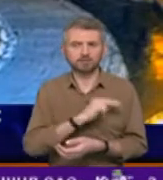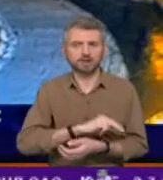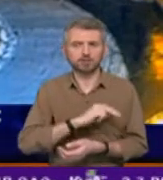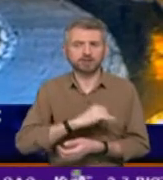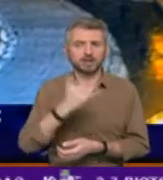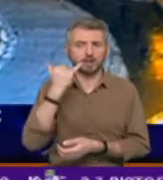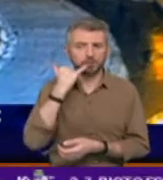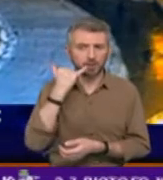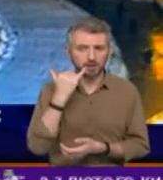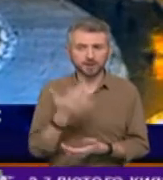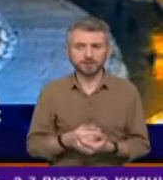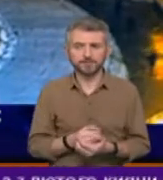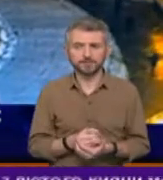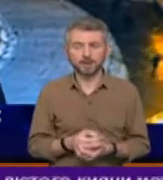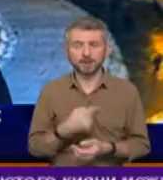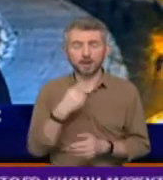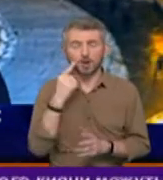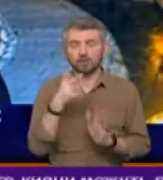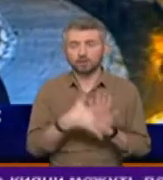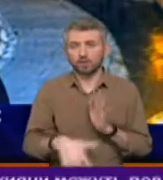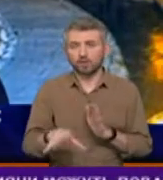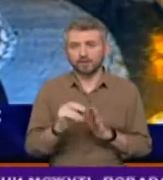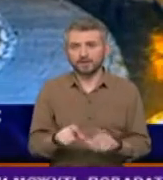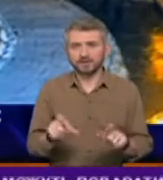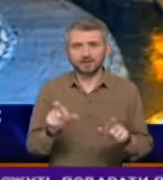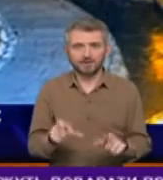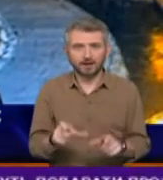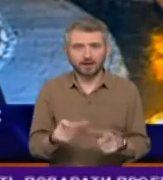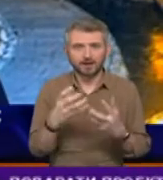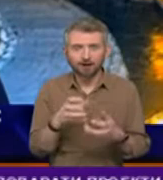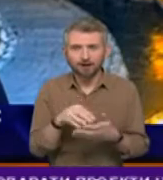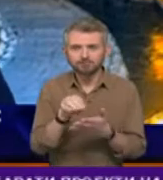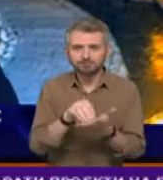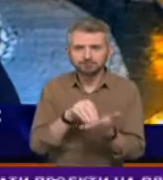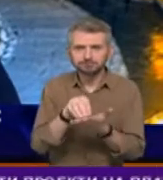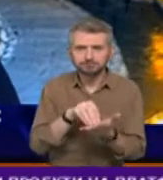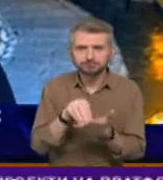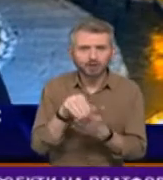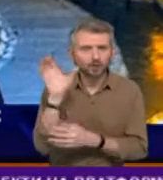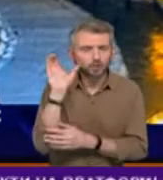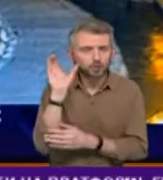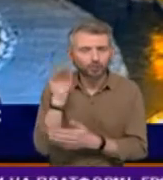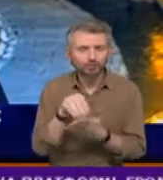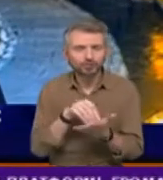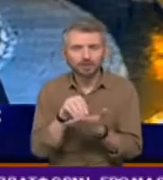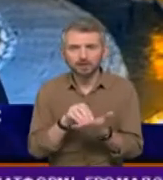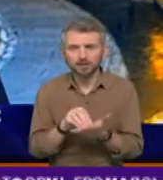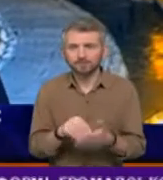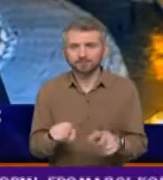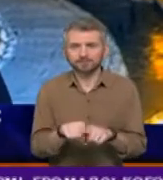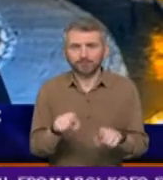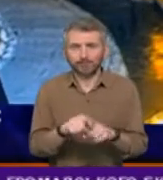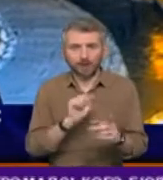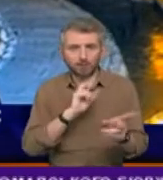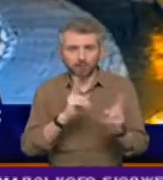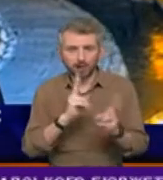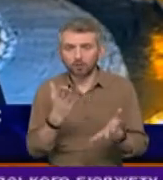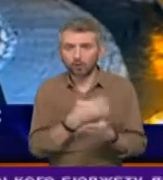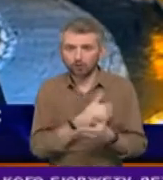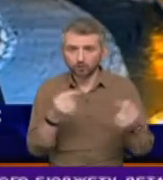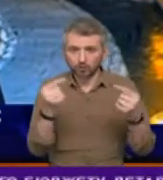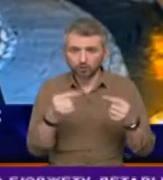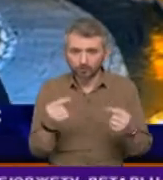цими завданнями так само працюєте, якби маєте зворотній зв'язок, ну, у вас є... Наскільки я знаю, у центру є